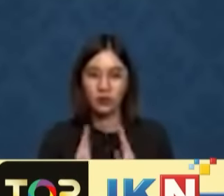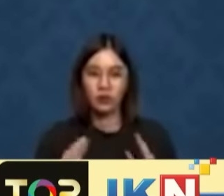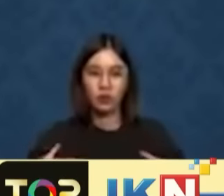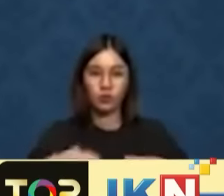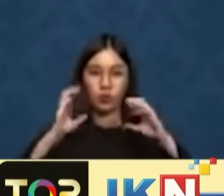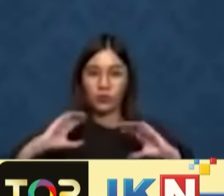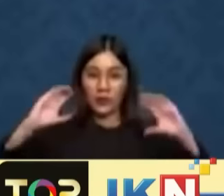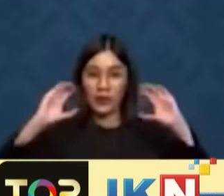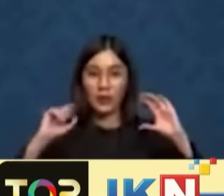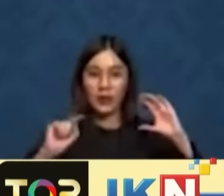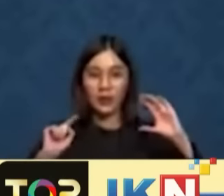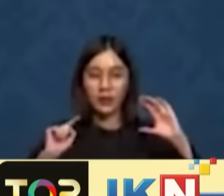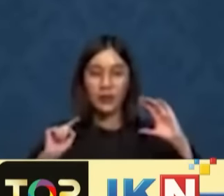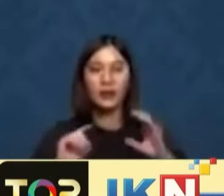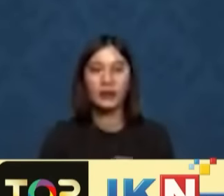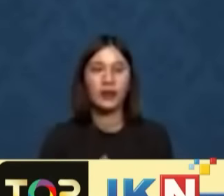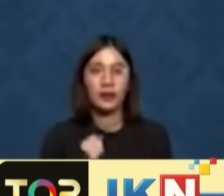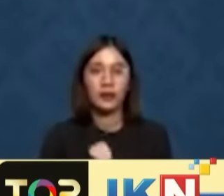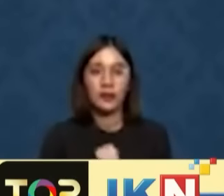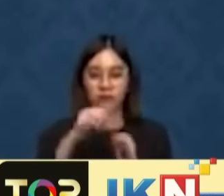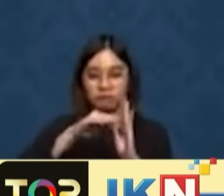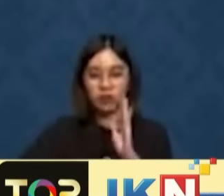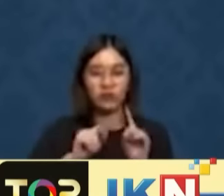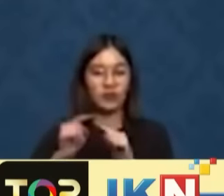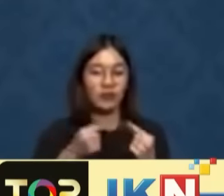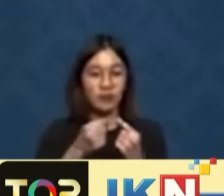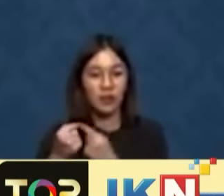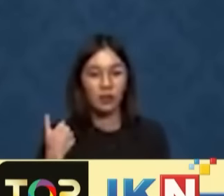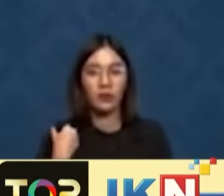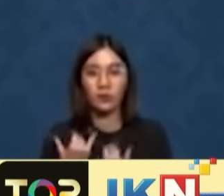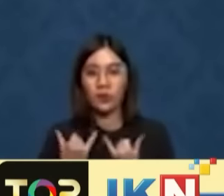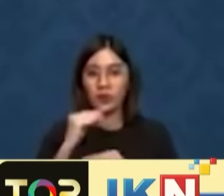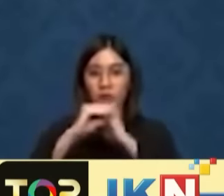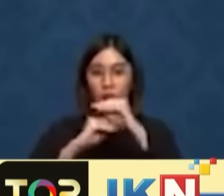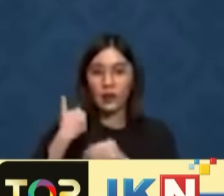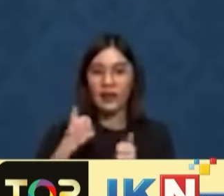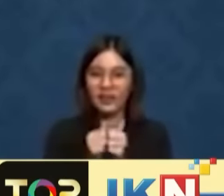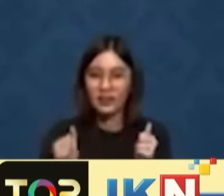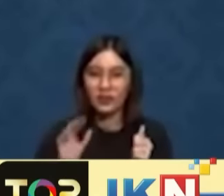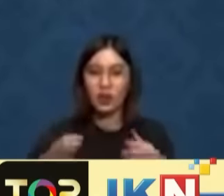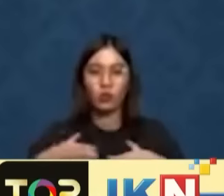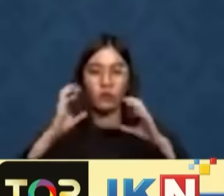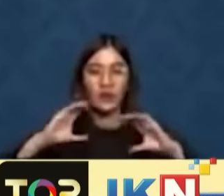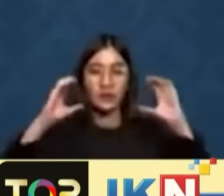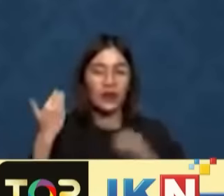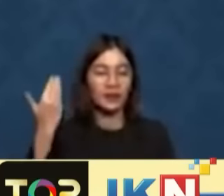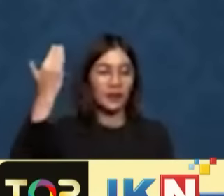ะครับเมื่อวานนี ้ แล้วก็นายกลุงนิดปัจจุบันแล้วก็นายกลุงตู่นะก็คือ2นายก